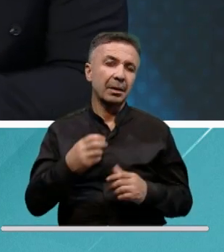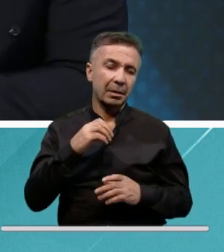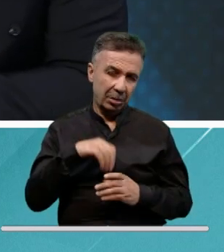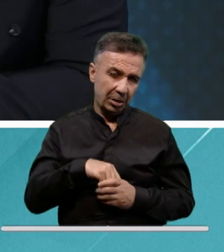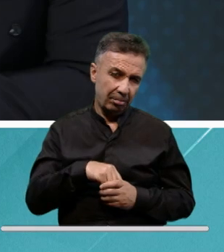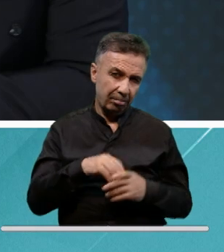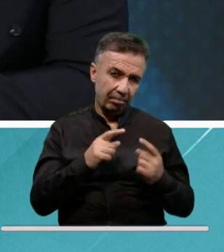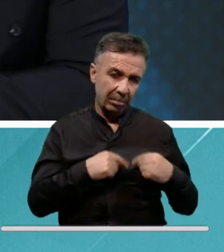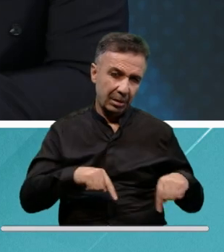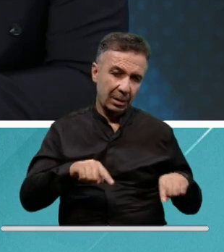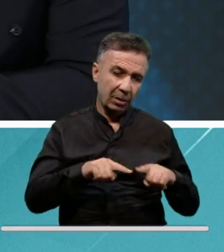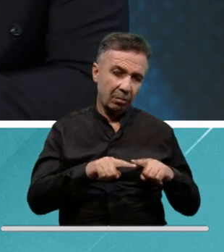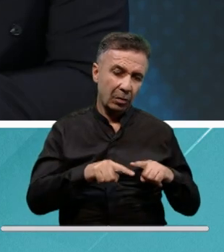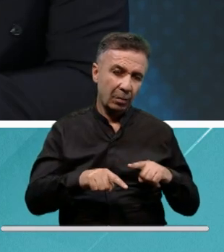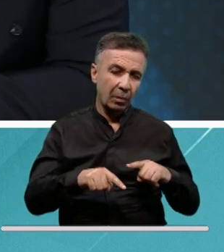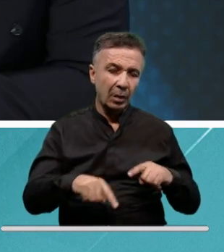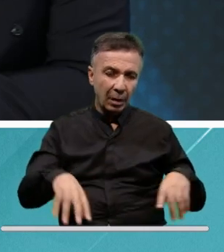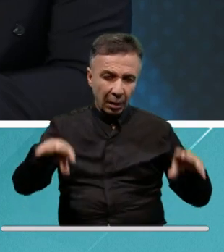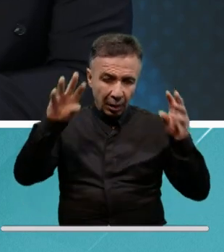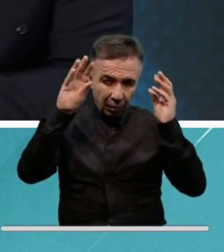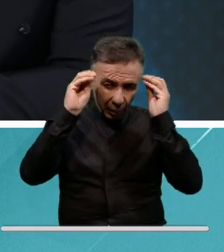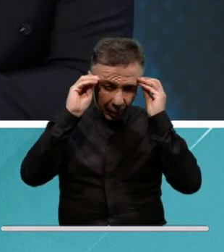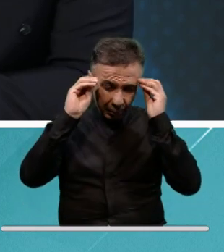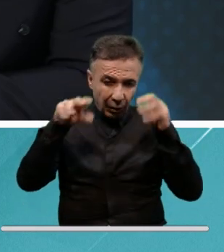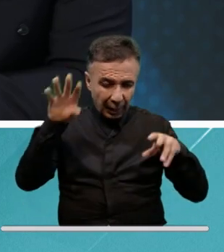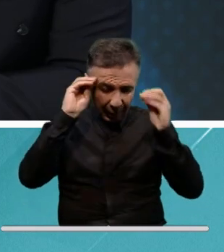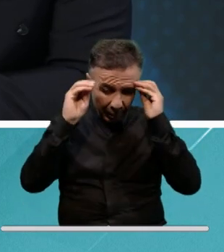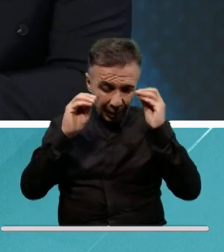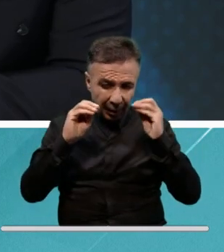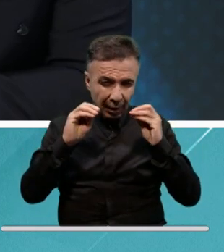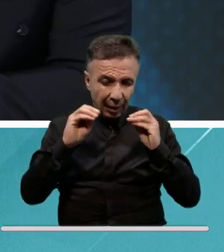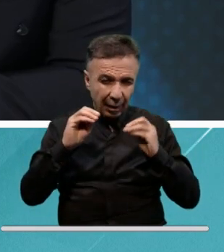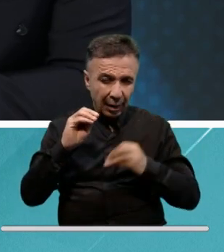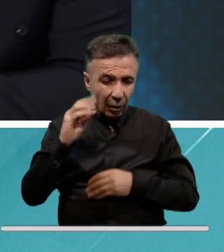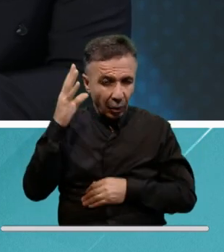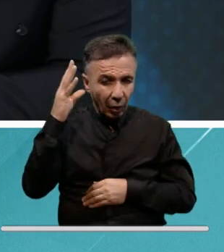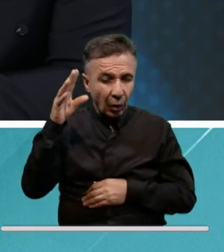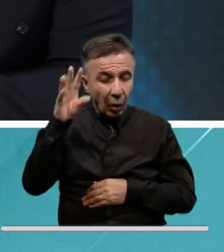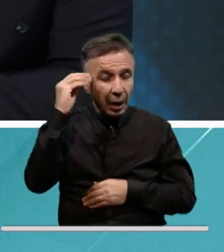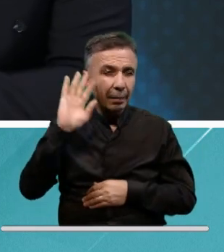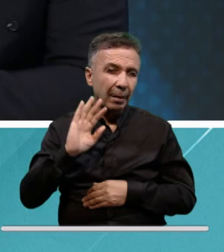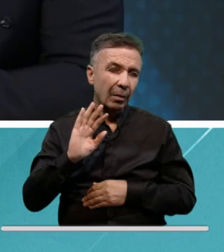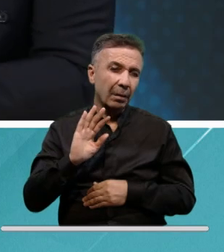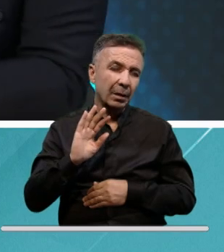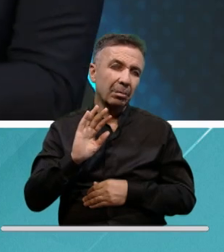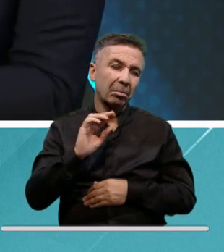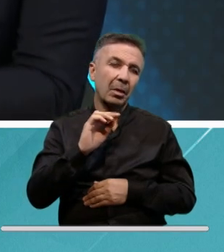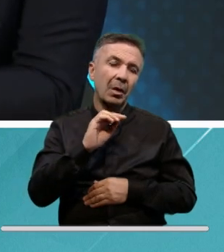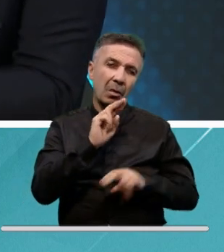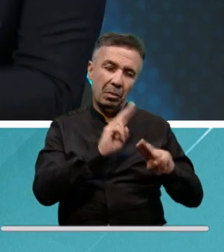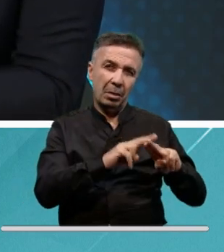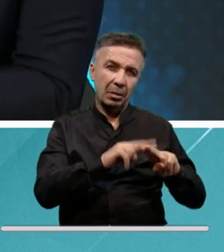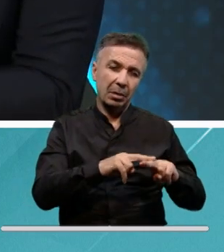vesilesiyle bu ilmi öğrenmeyi Ama öğrenmek isteyene de öğretiyorlardı niye işte imtihan vesilesi Biraz